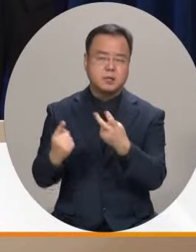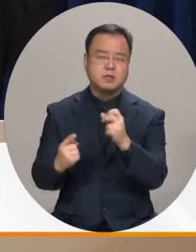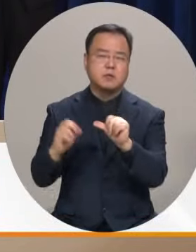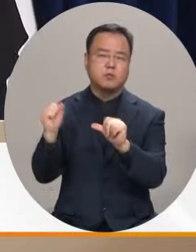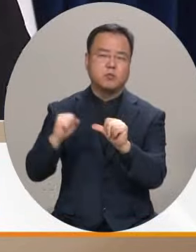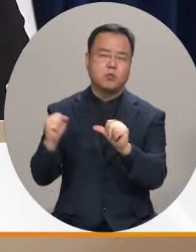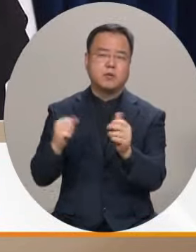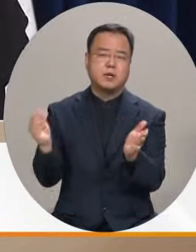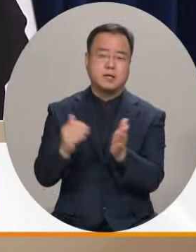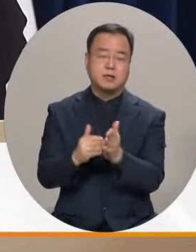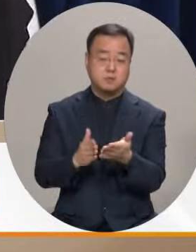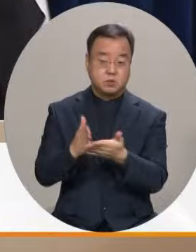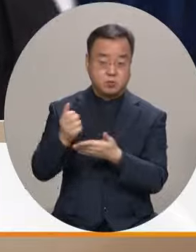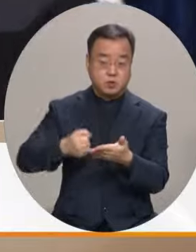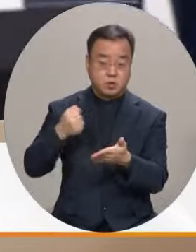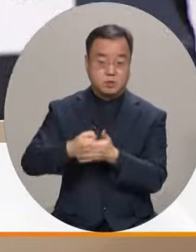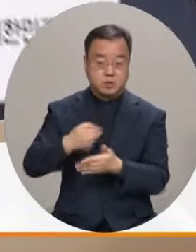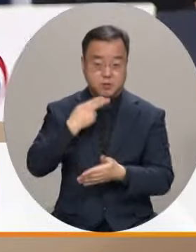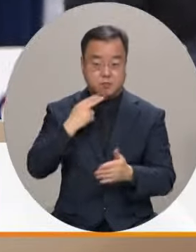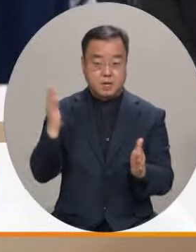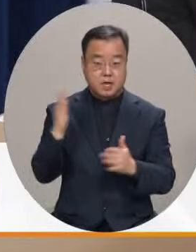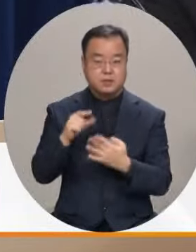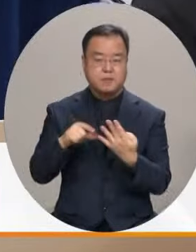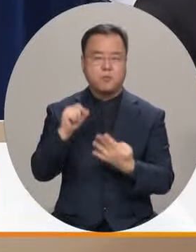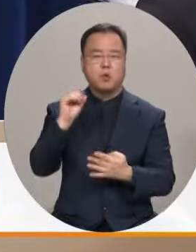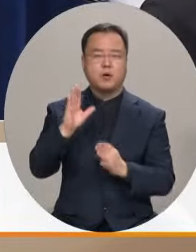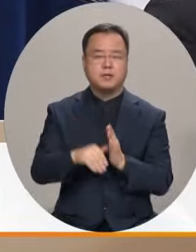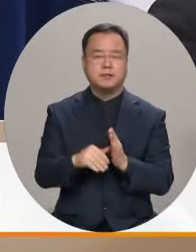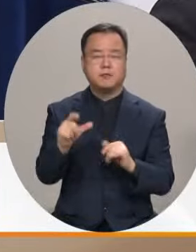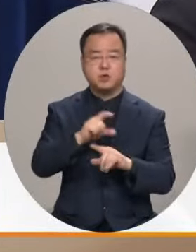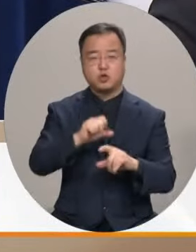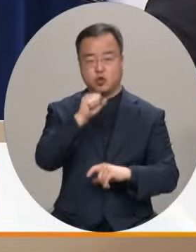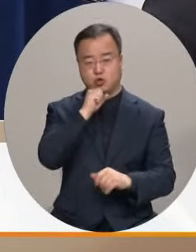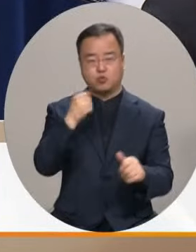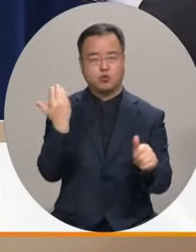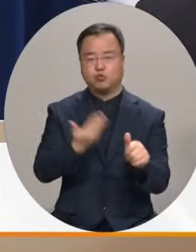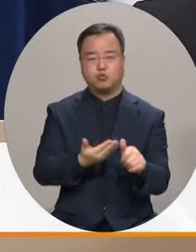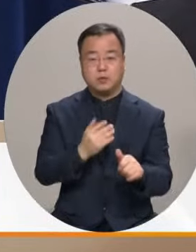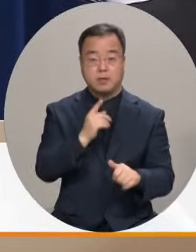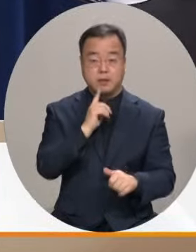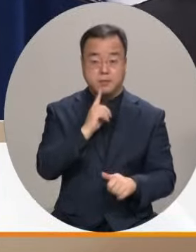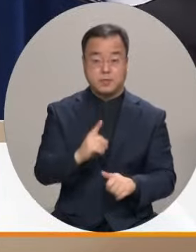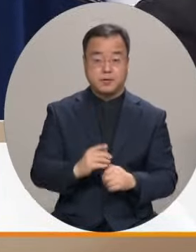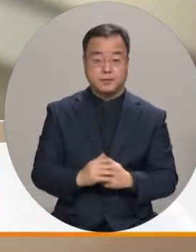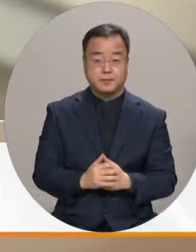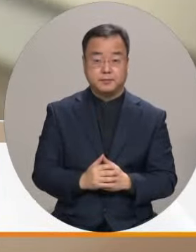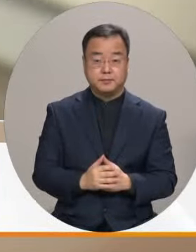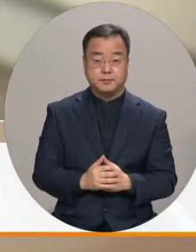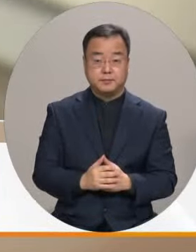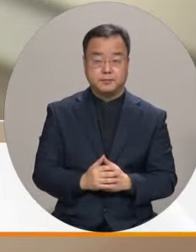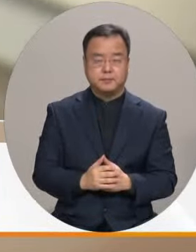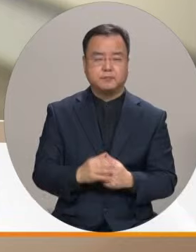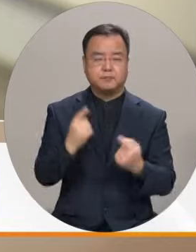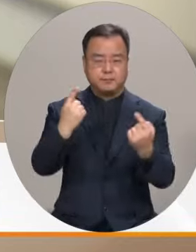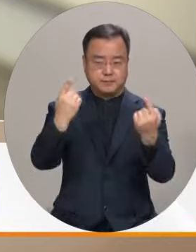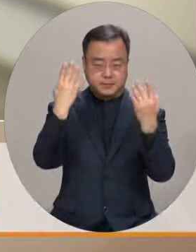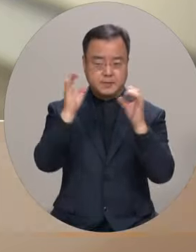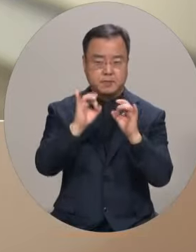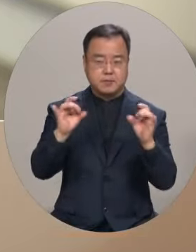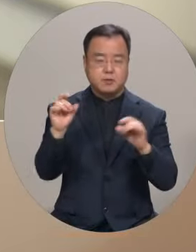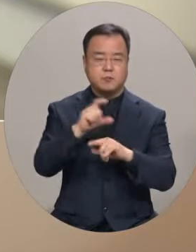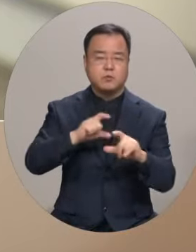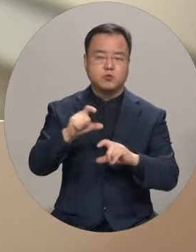4지 무전공 학생을 뽑아야 인센티브를 주도록 하겠다 이런 내용이 당겼습니다 그런데 대학들이 인센티브를 못